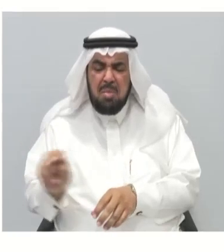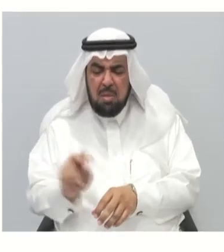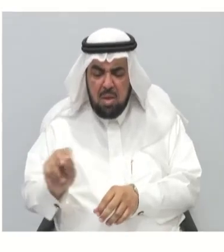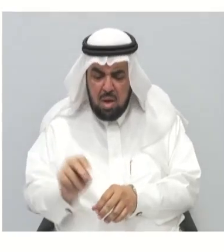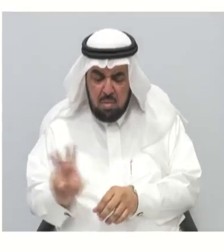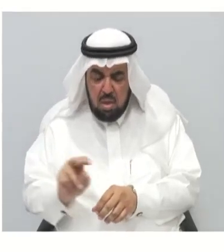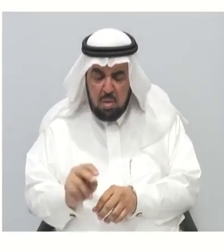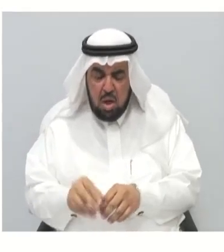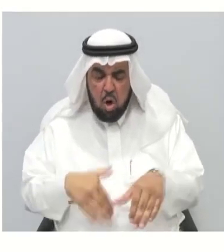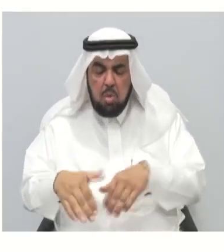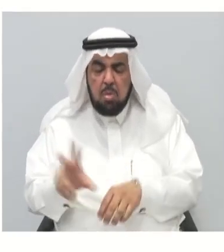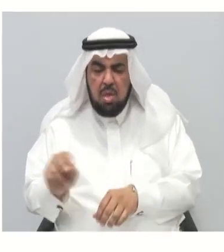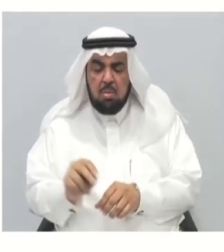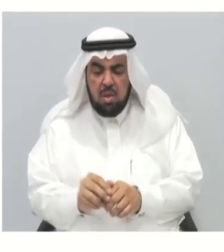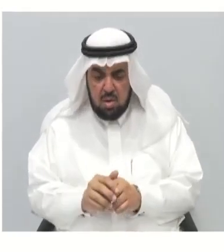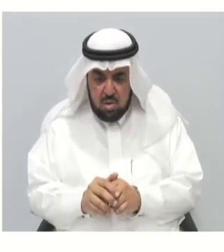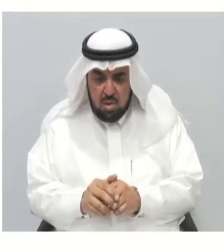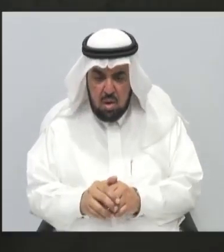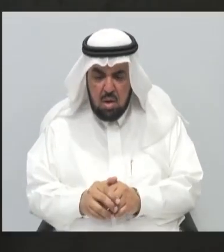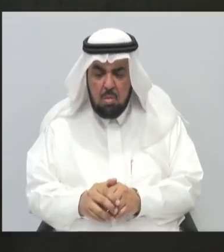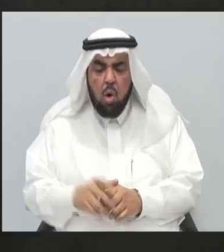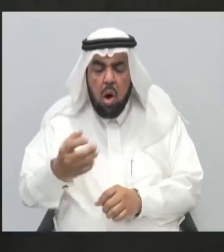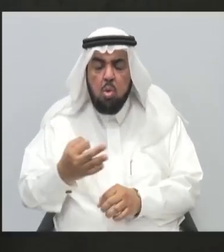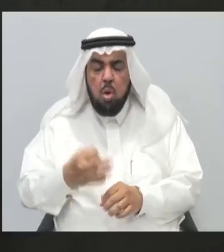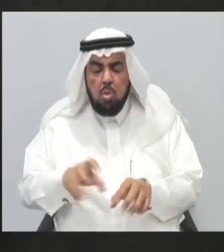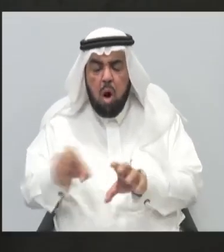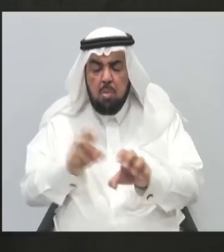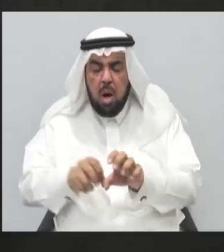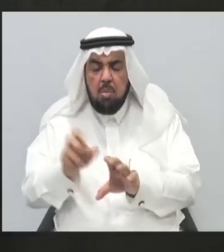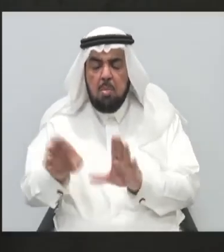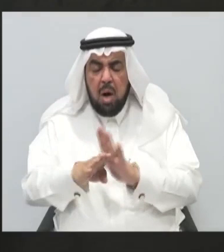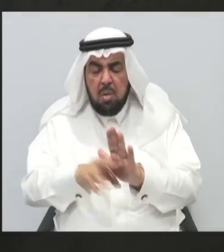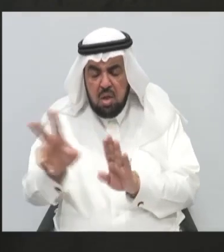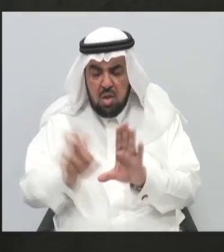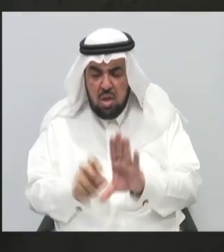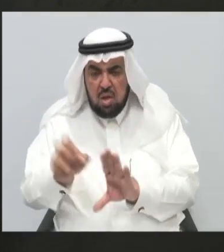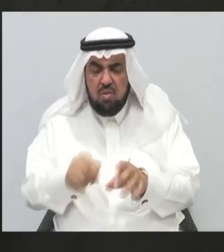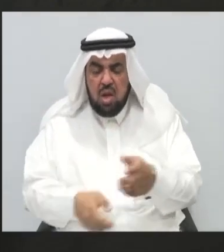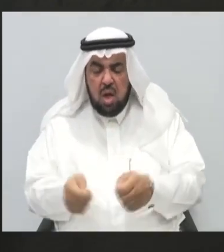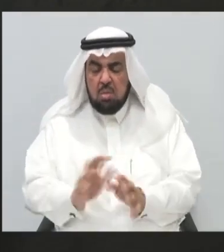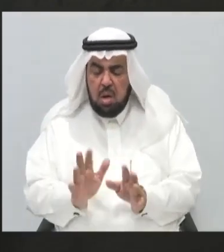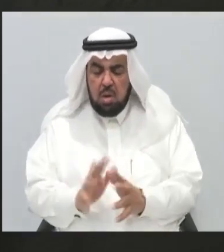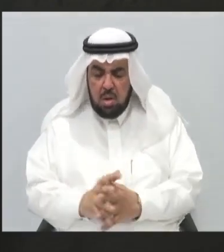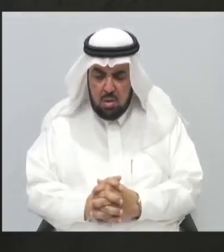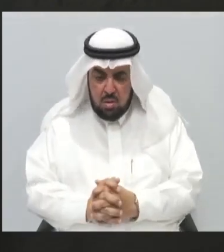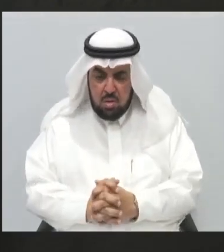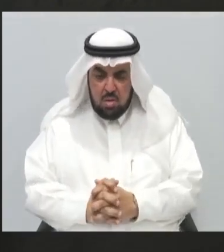وكانه فعلا ريبوت حقيقي ولا يحتاج ايضا الى تحميل وتنزيل البرنامج على اجهزتنا